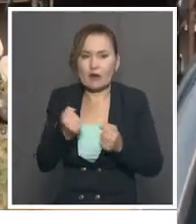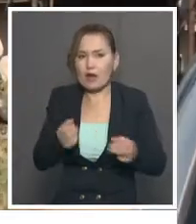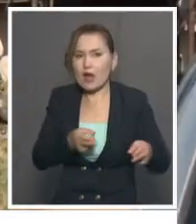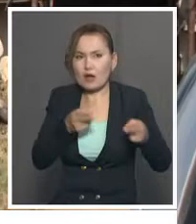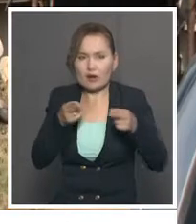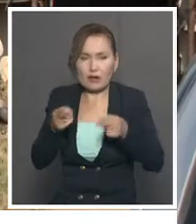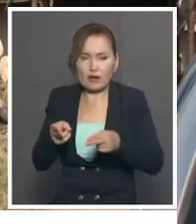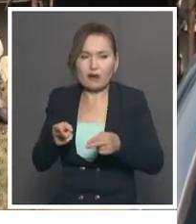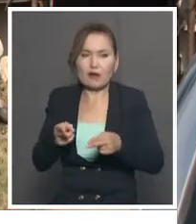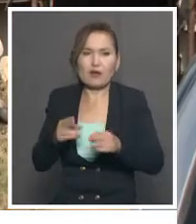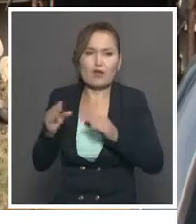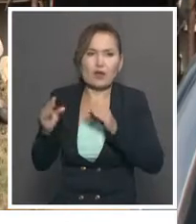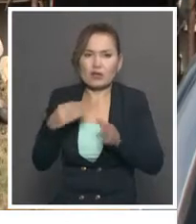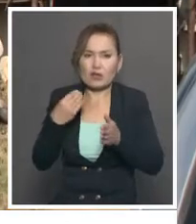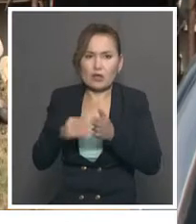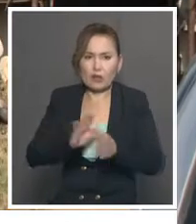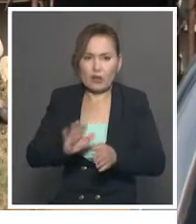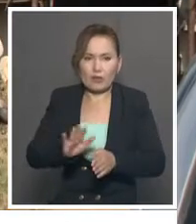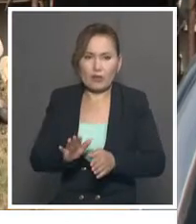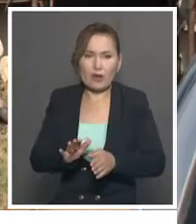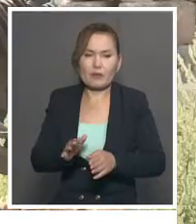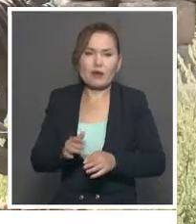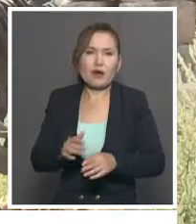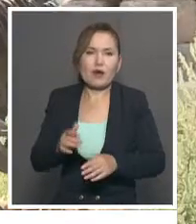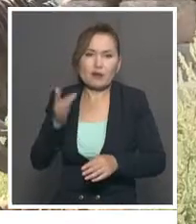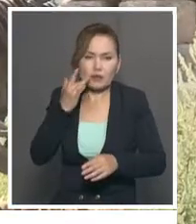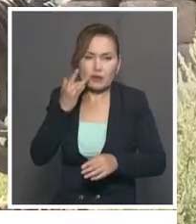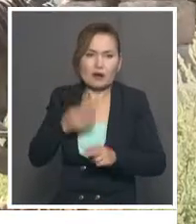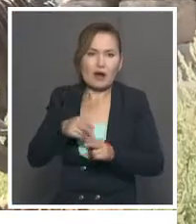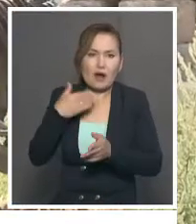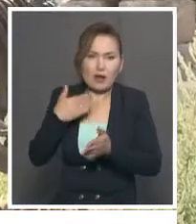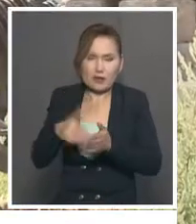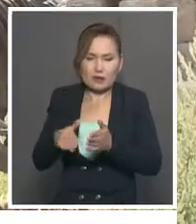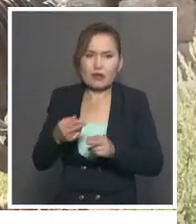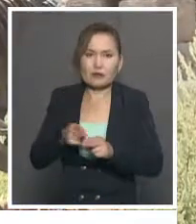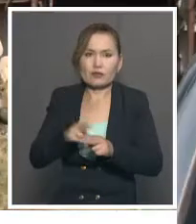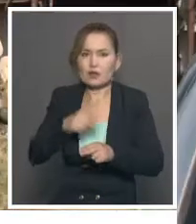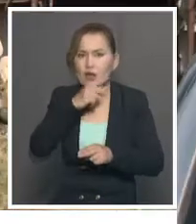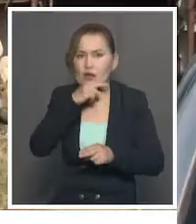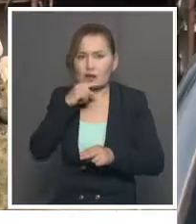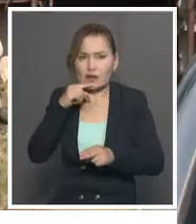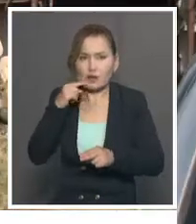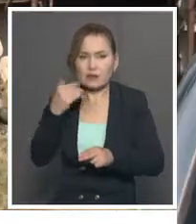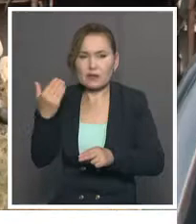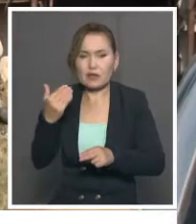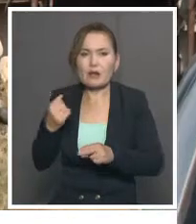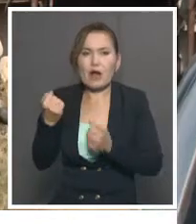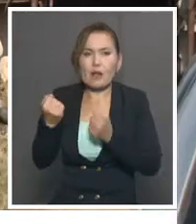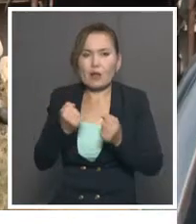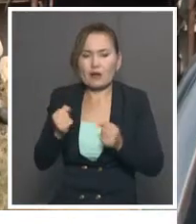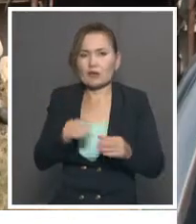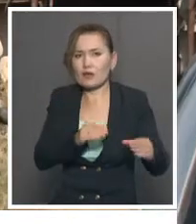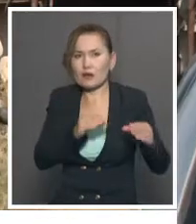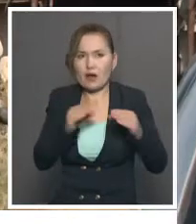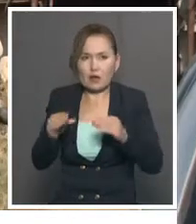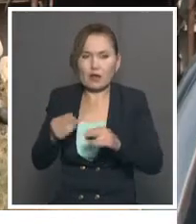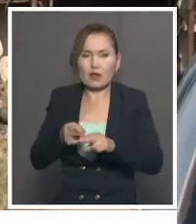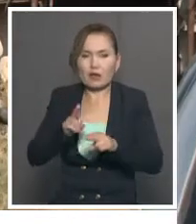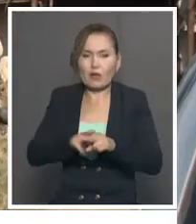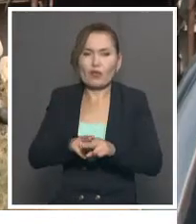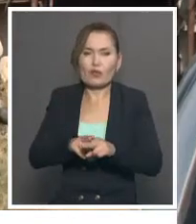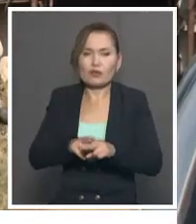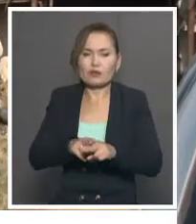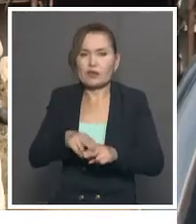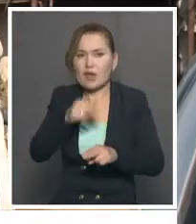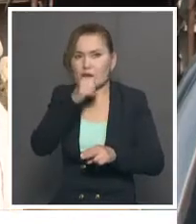угон деп келетіндер. Оны бірақ біз қабылдамаймыз. Нормальный ценасын сұрайды. Угон болса, оны білмейді, угон деп айтпайды. Өткізіп